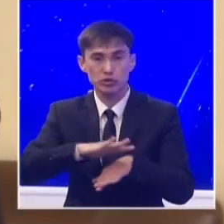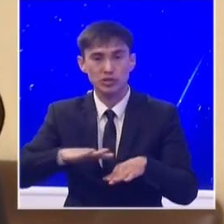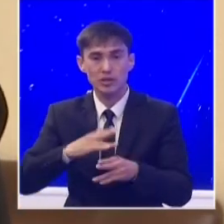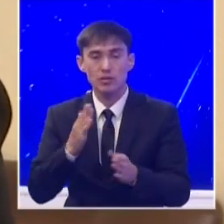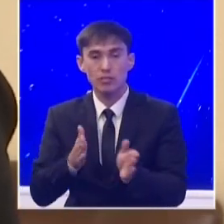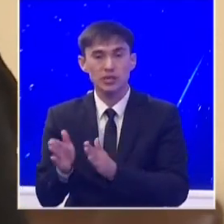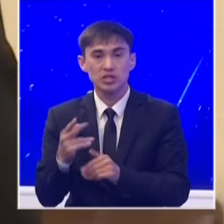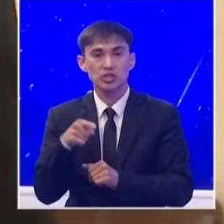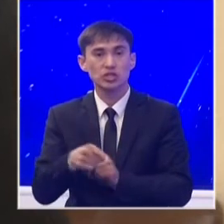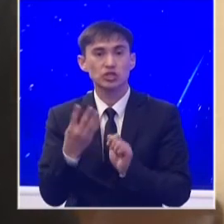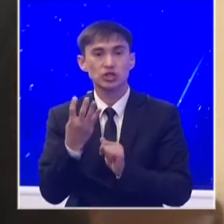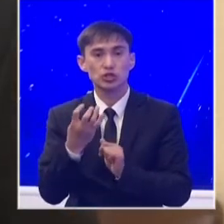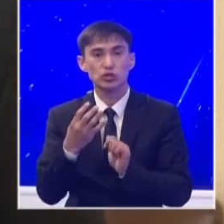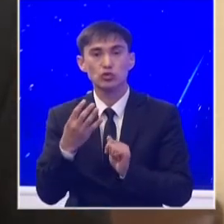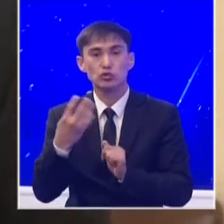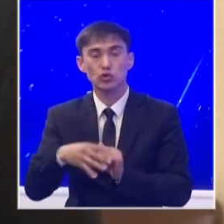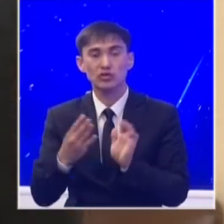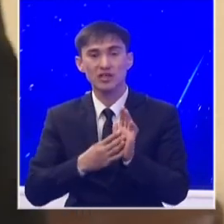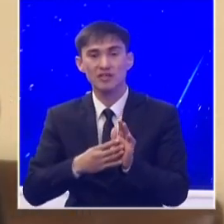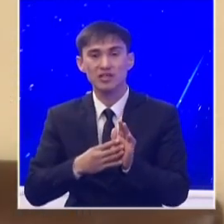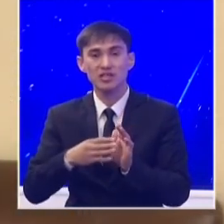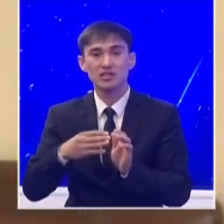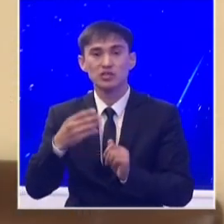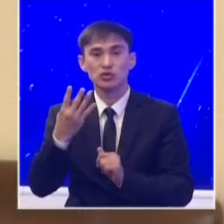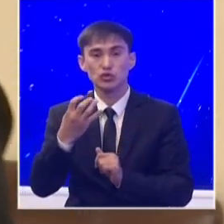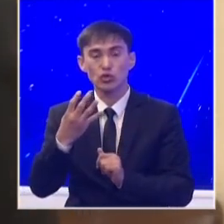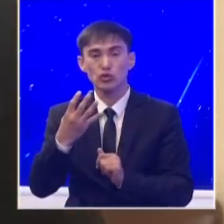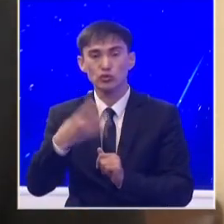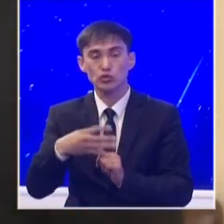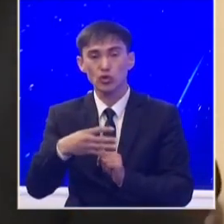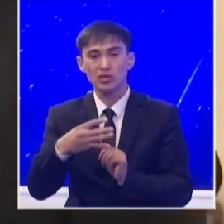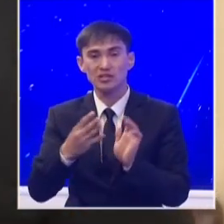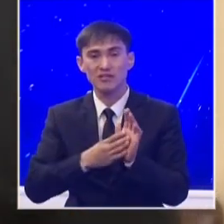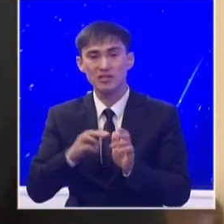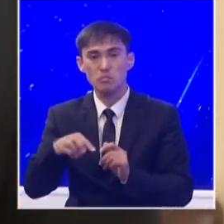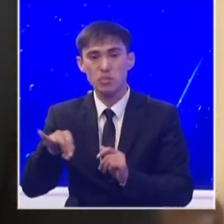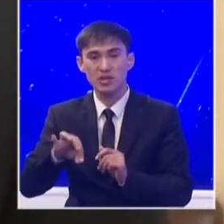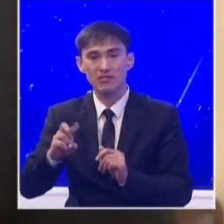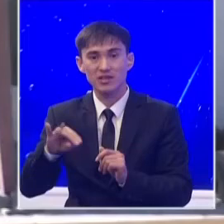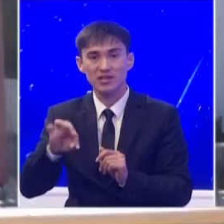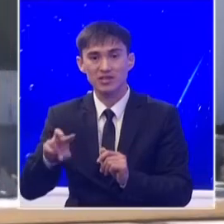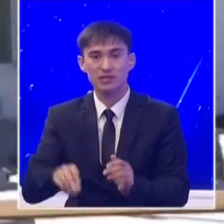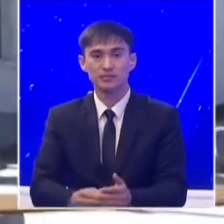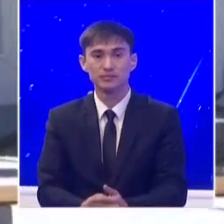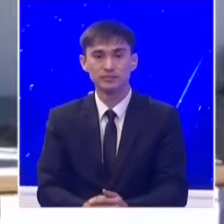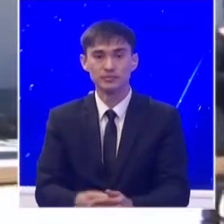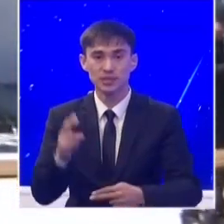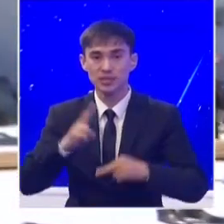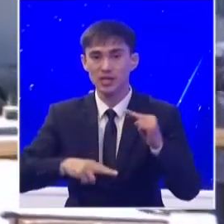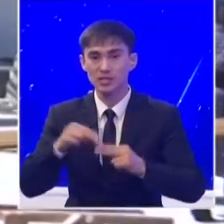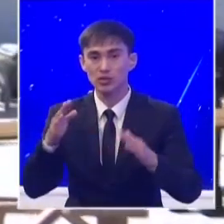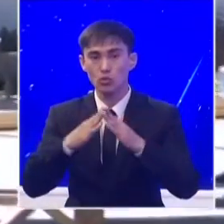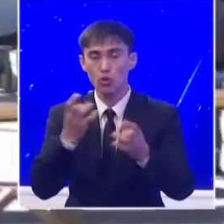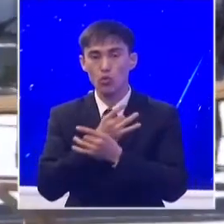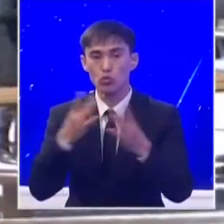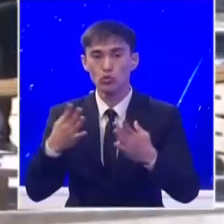порядка 1449 целых и сорока девяти сотых метров квадратных строительство культурного